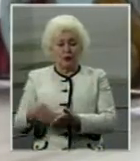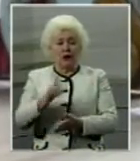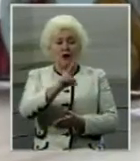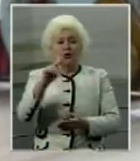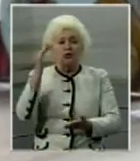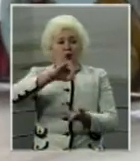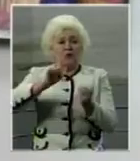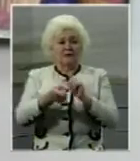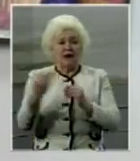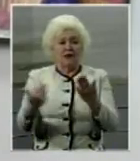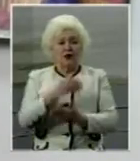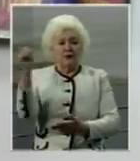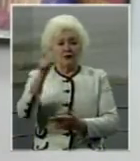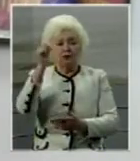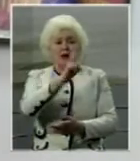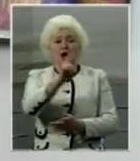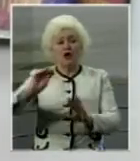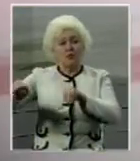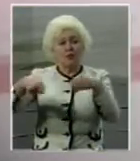новим власником і кому передали роботи?